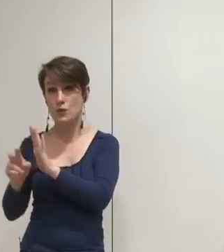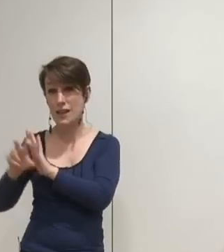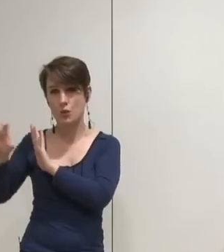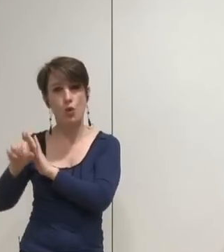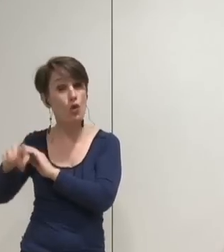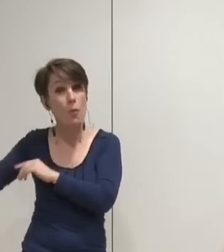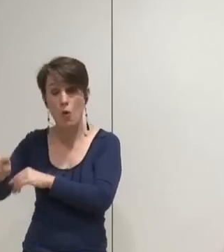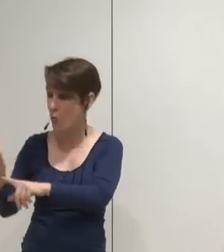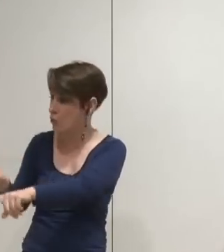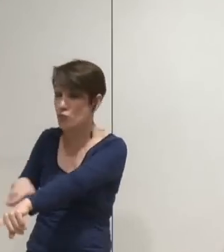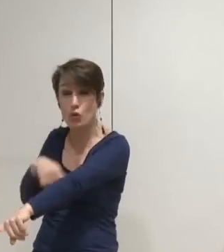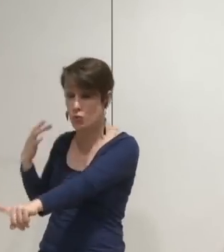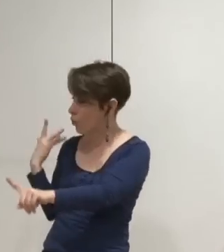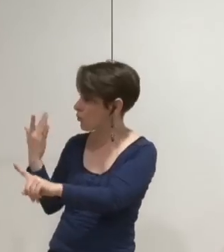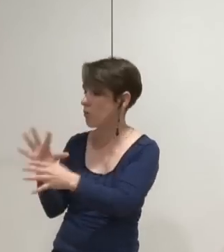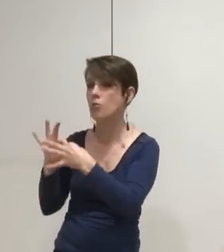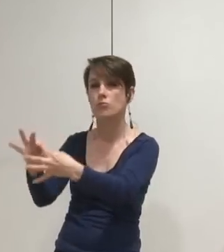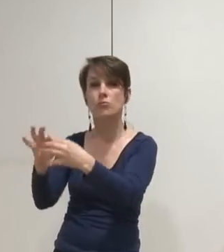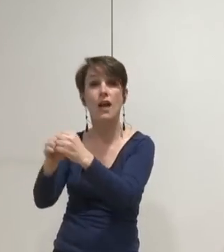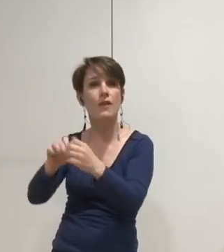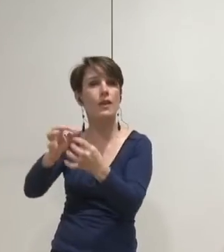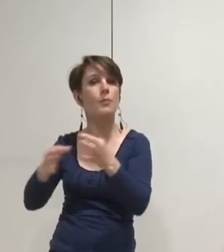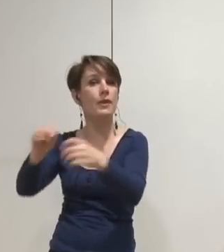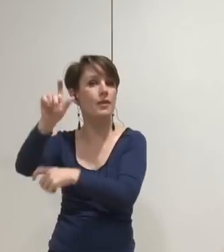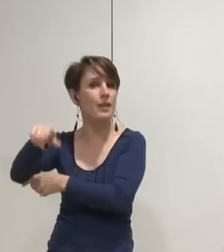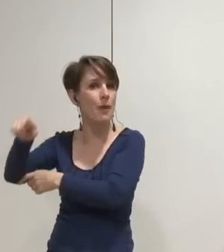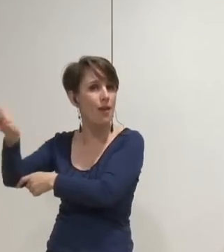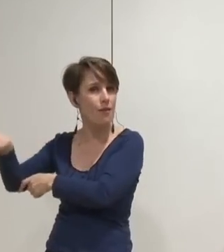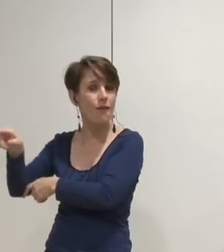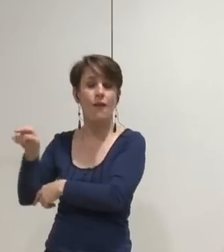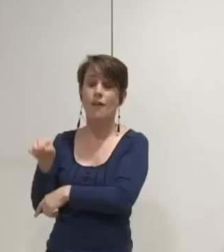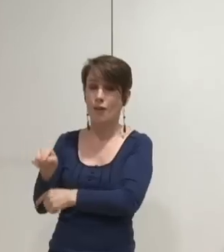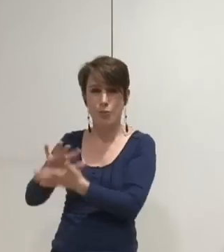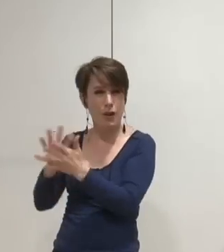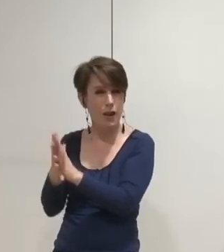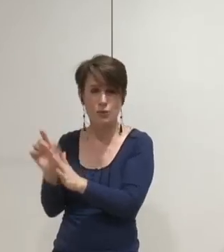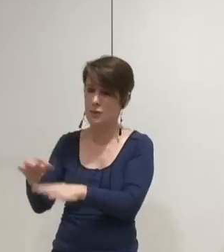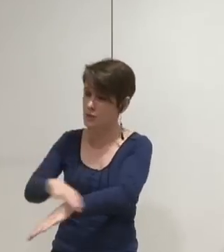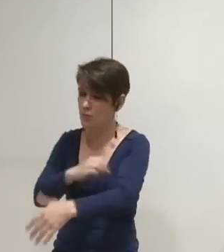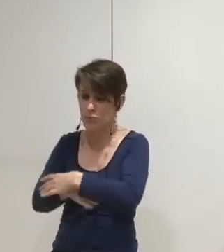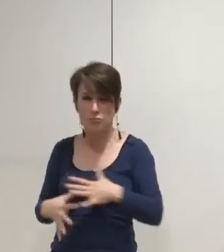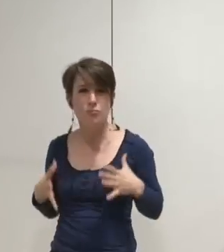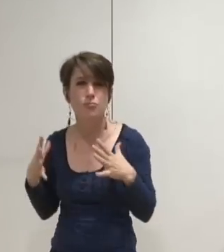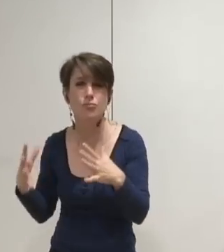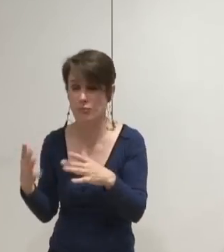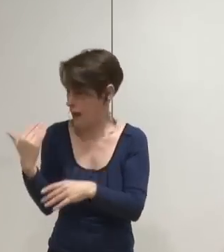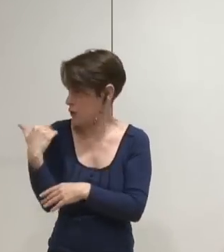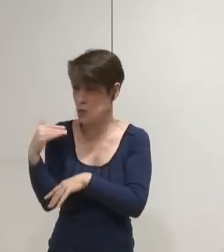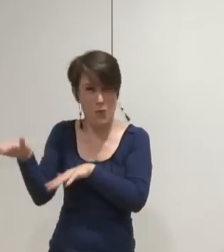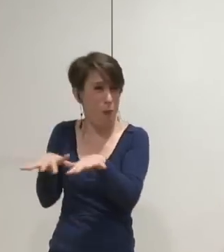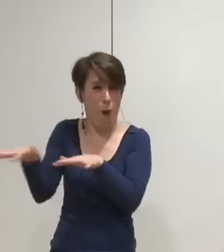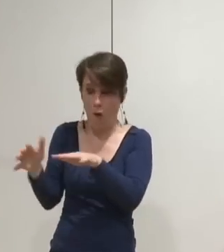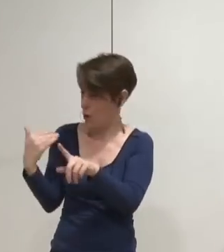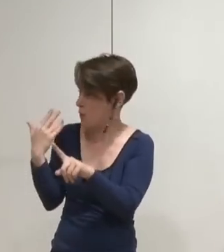liens historiques avec le Népal ces associations sont mobilisées et très mobilisées dès le début du drame pour financer des projets